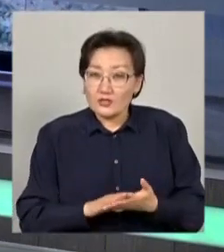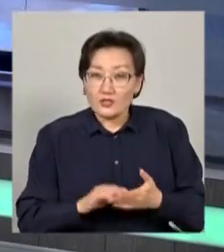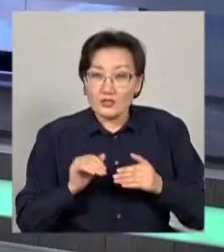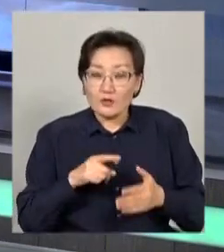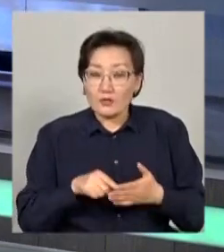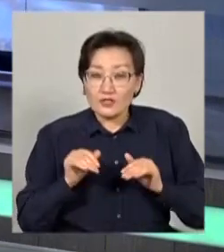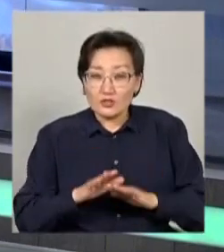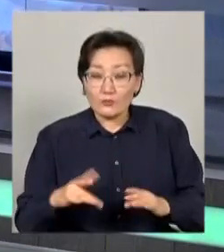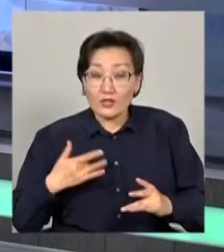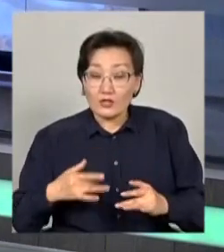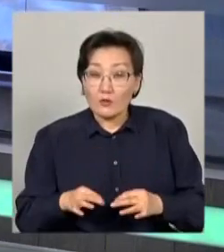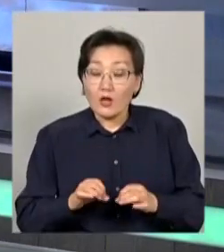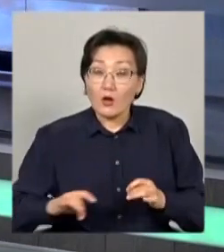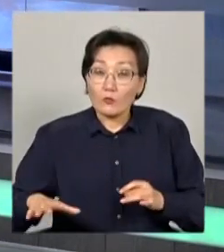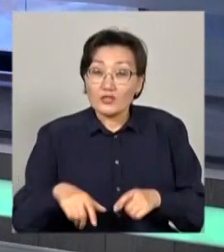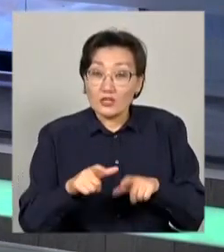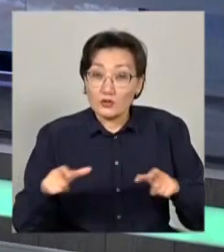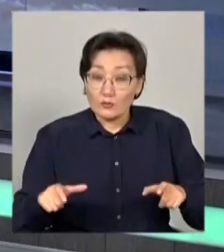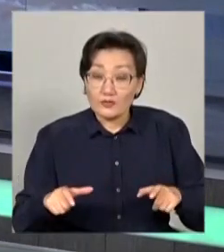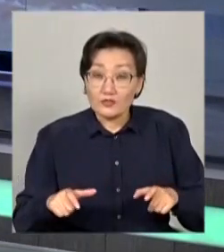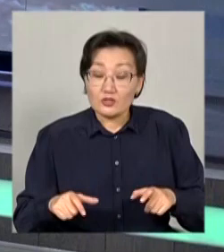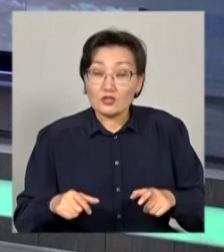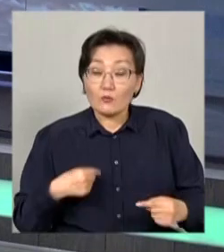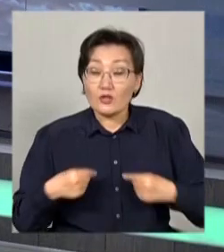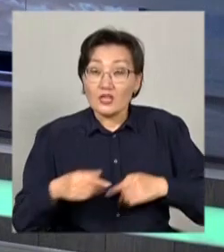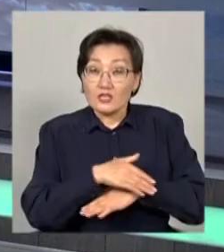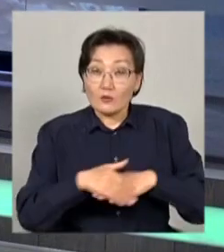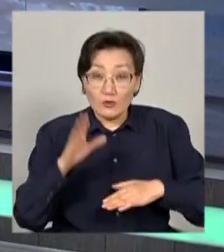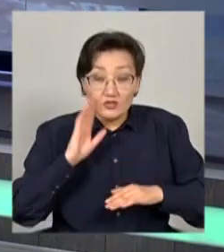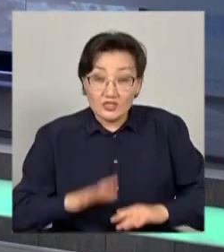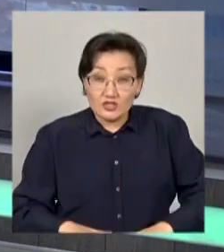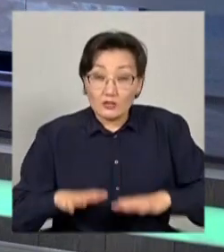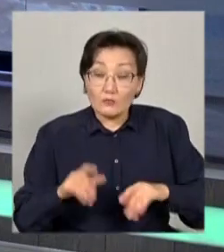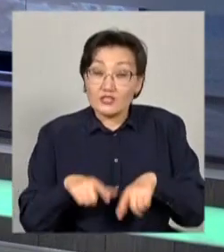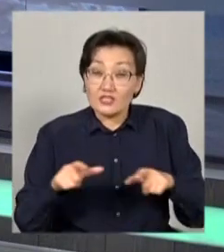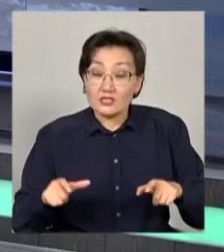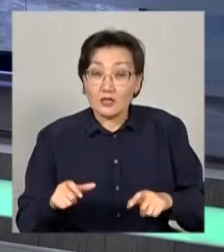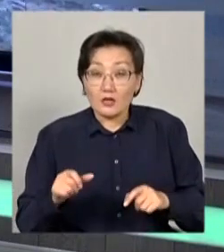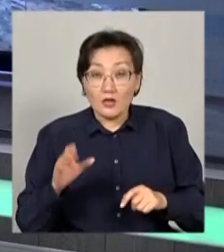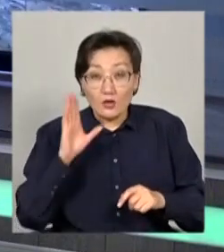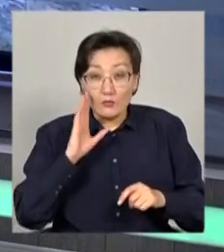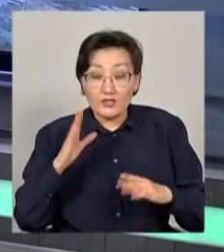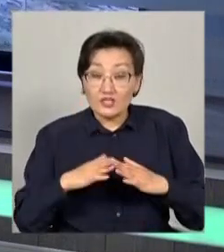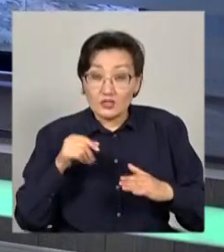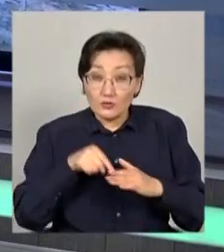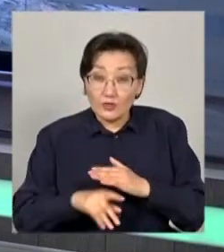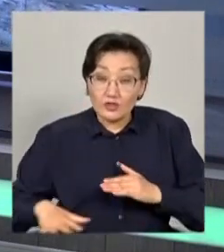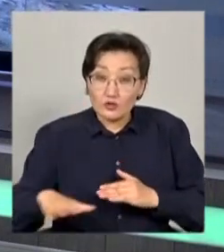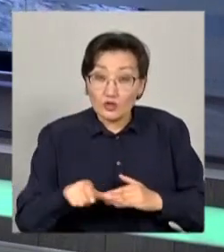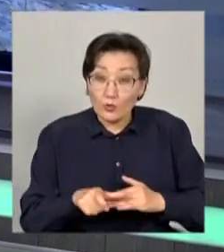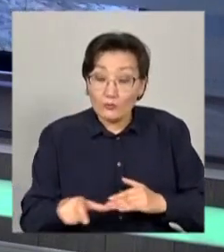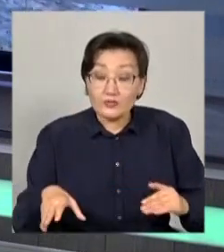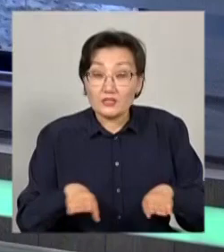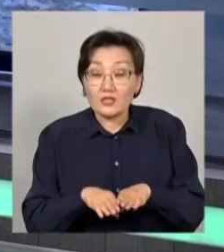мәселеден Жамбыл ауданының азаматтары да қиындық көріп отыр. Көшені шайып кеткен су тұрғындардың есік алдына шығар жолында бөгепті.